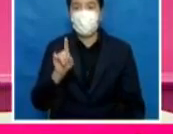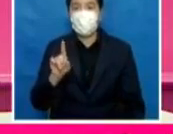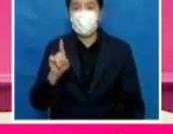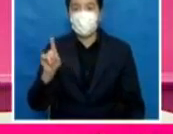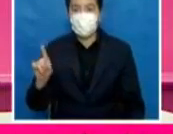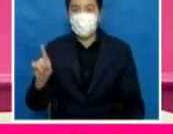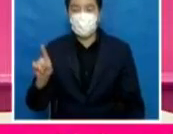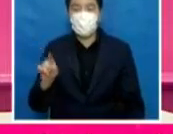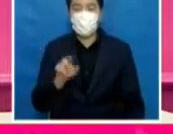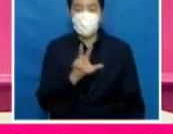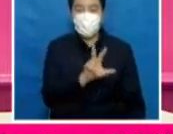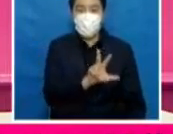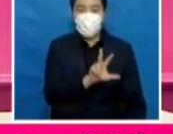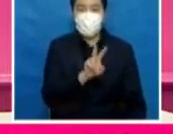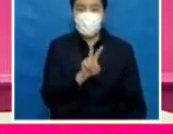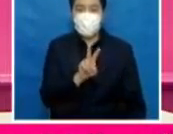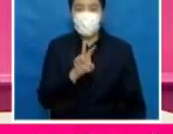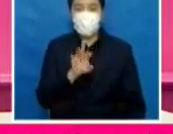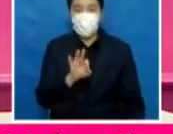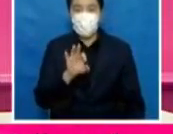3299811